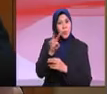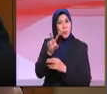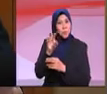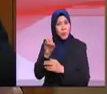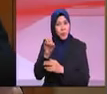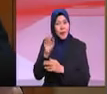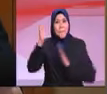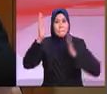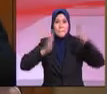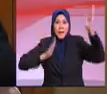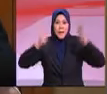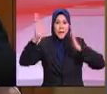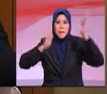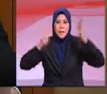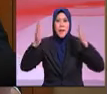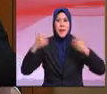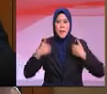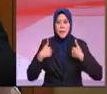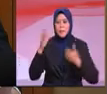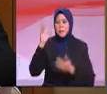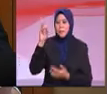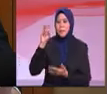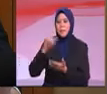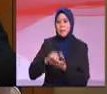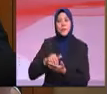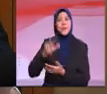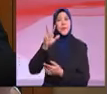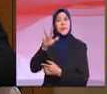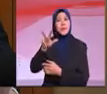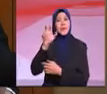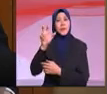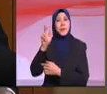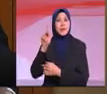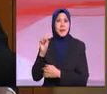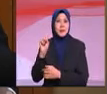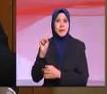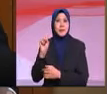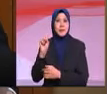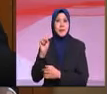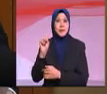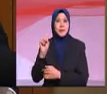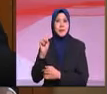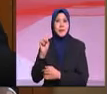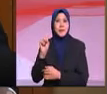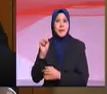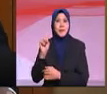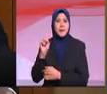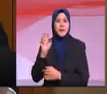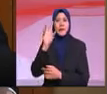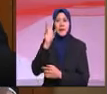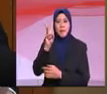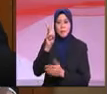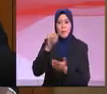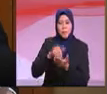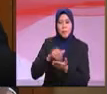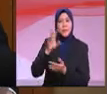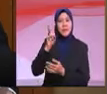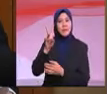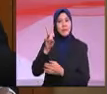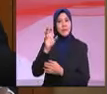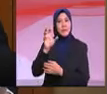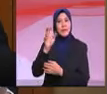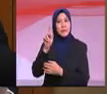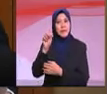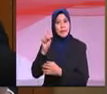2020 Malaysia akan mempunyai 6,300 kes. Malaysia akan mempunyai 6,300 kes